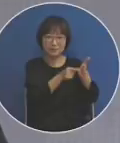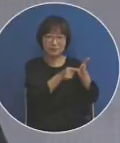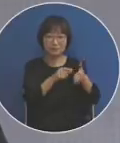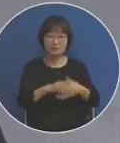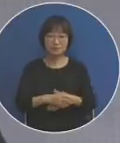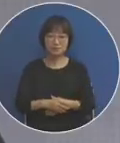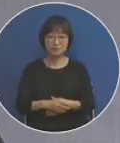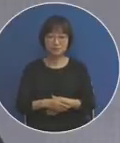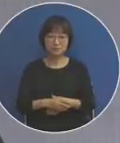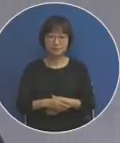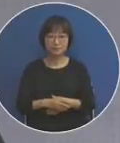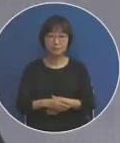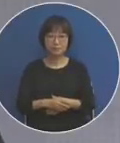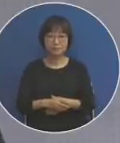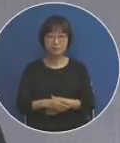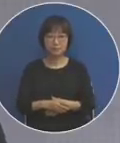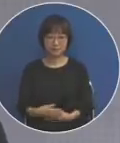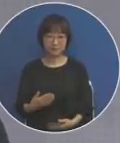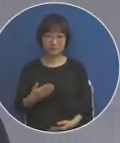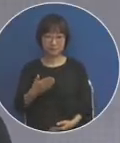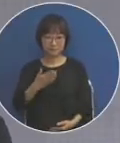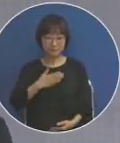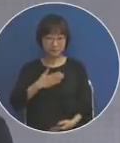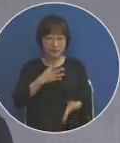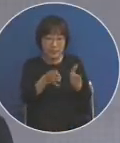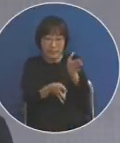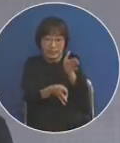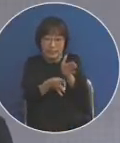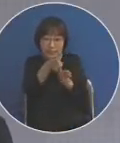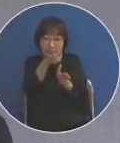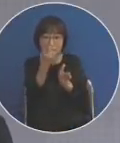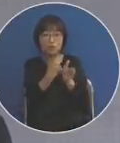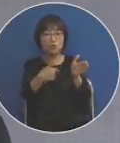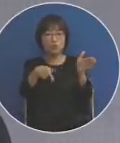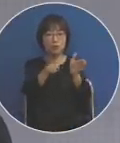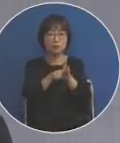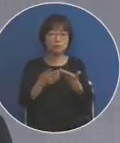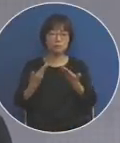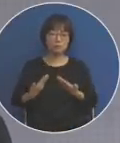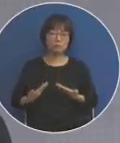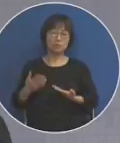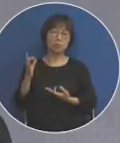like a torch. 내가 예루살렘을 위해 쉬지 않겠다.